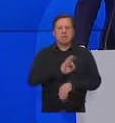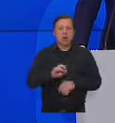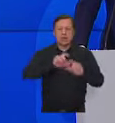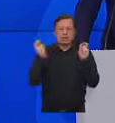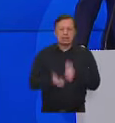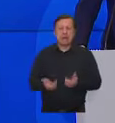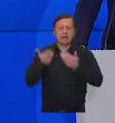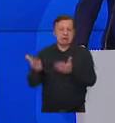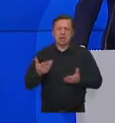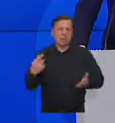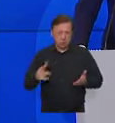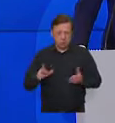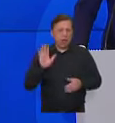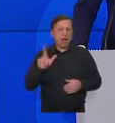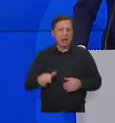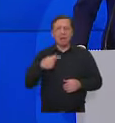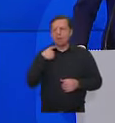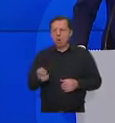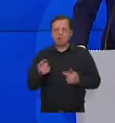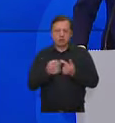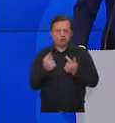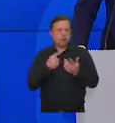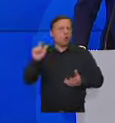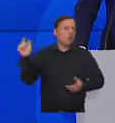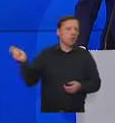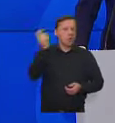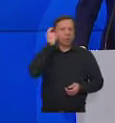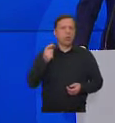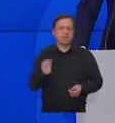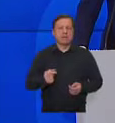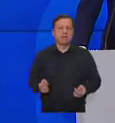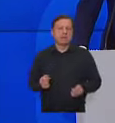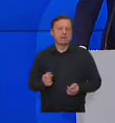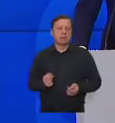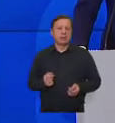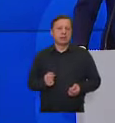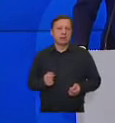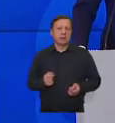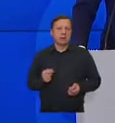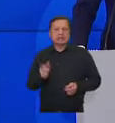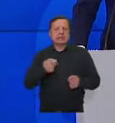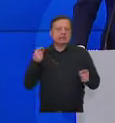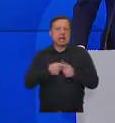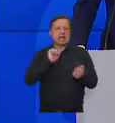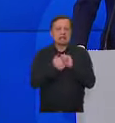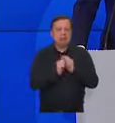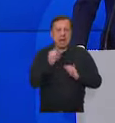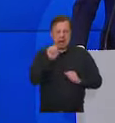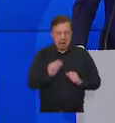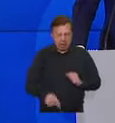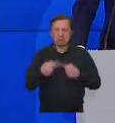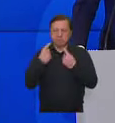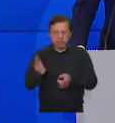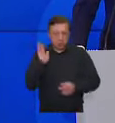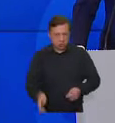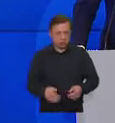ale powiedzieliśmy, jaka jest główna nasza linia zmian. I